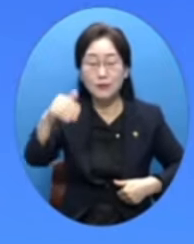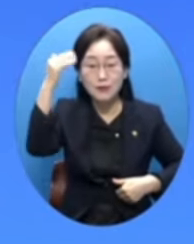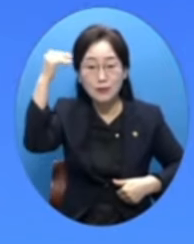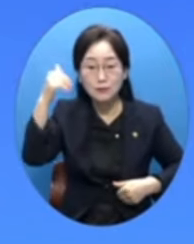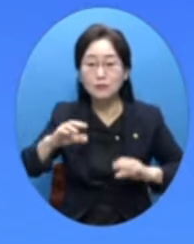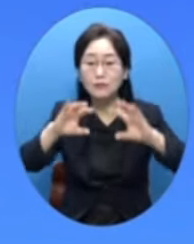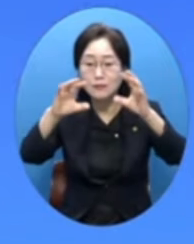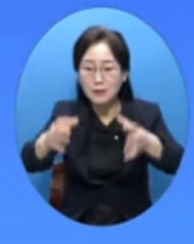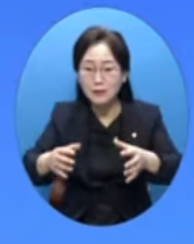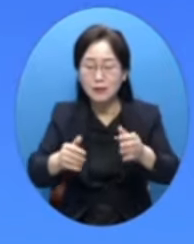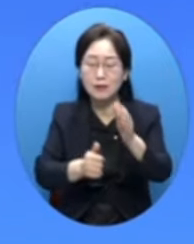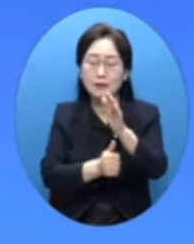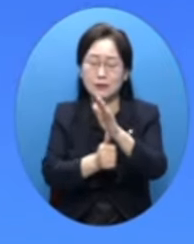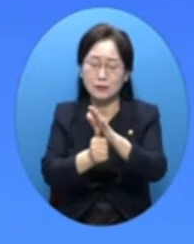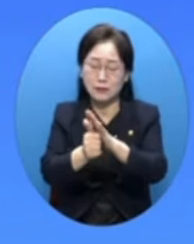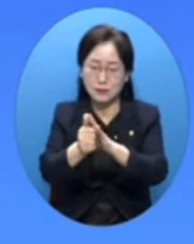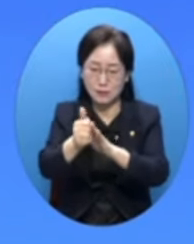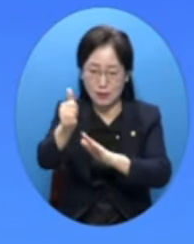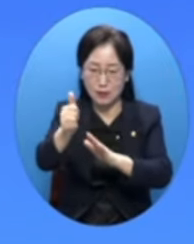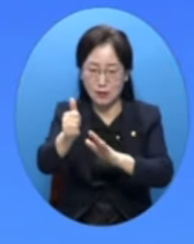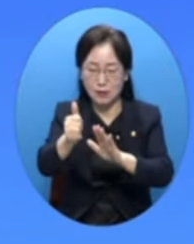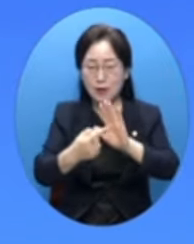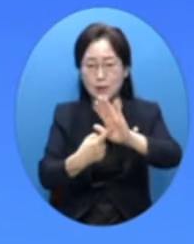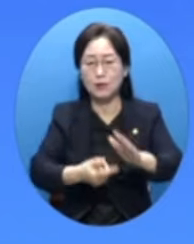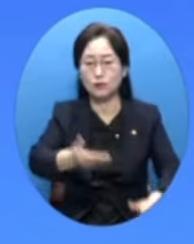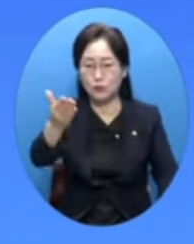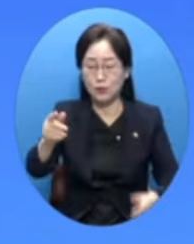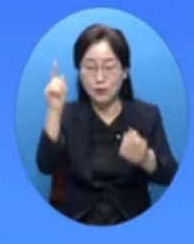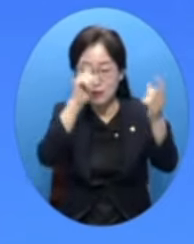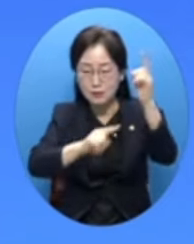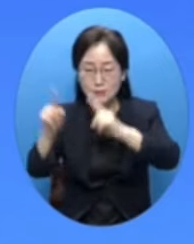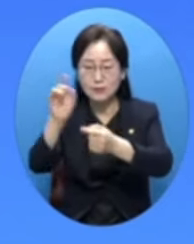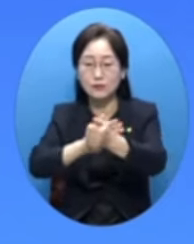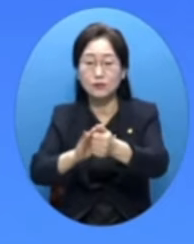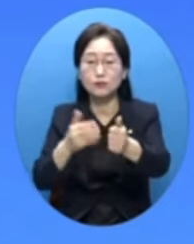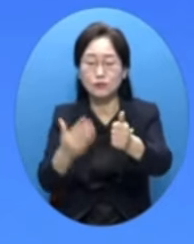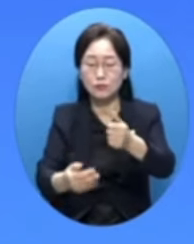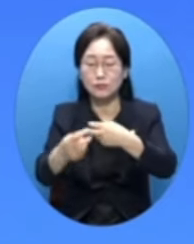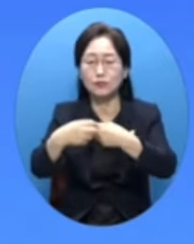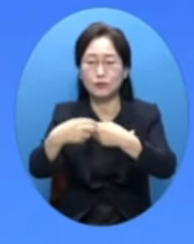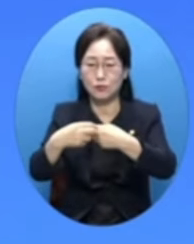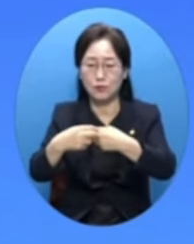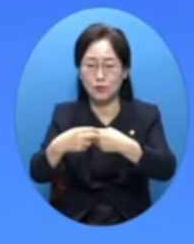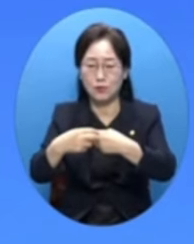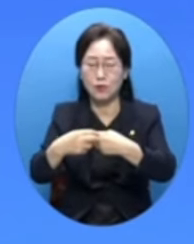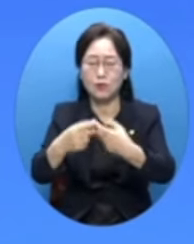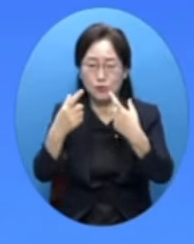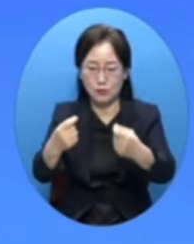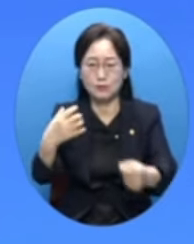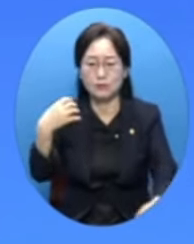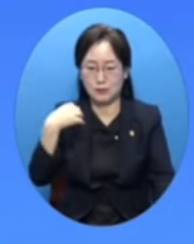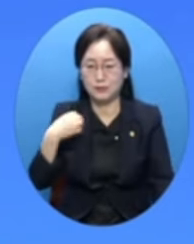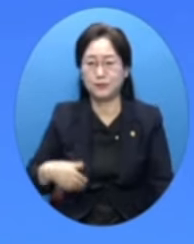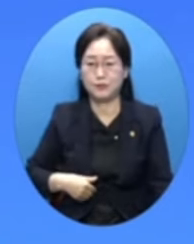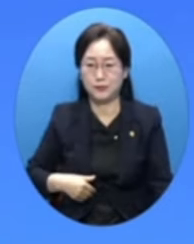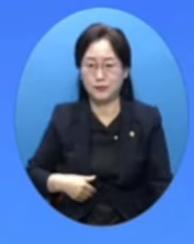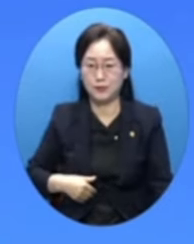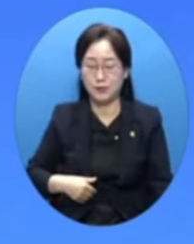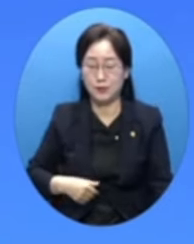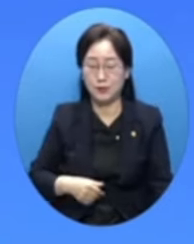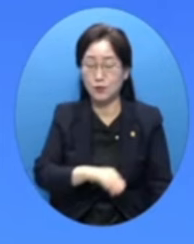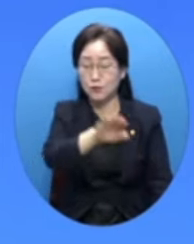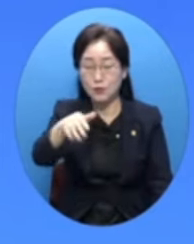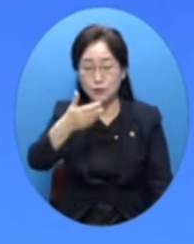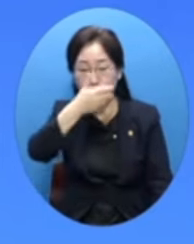대한민국의 희망이 되어야 합니다. 상처를 치료하는 병원이 되어야 되는 것입니다. 우리들이 도대체 꿈과